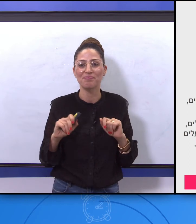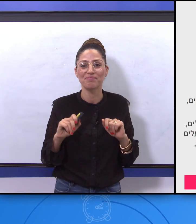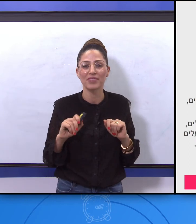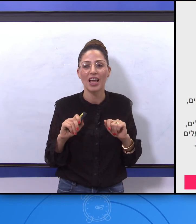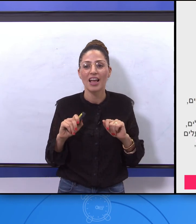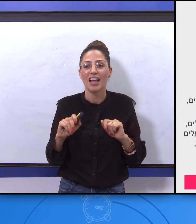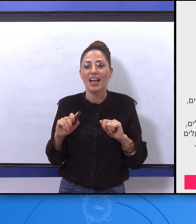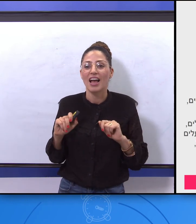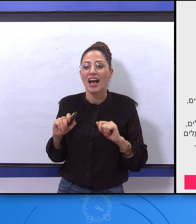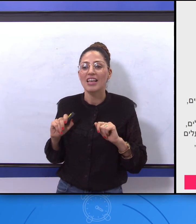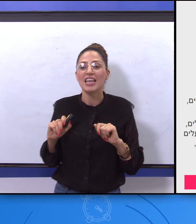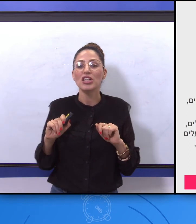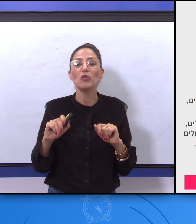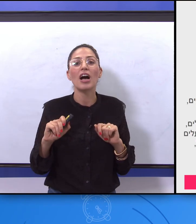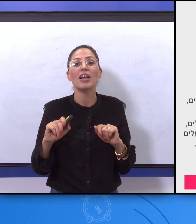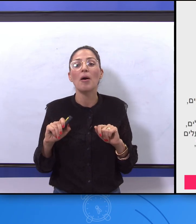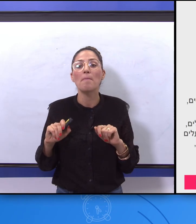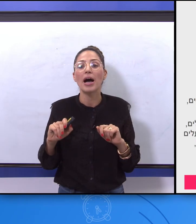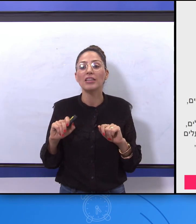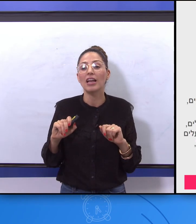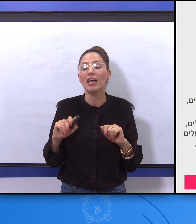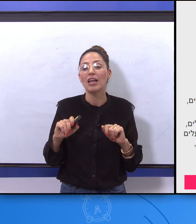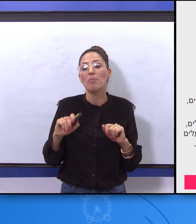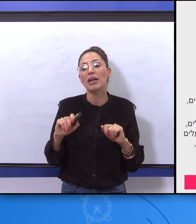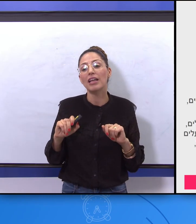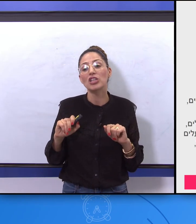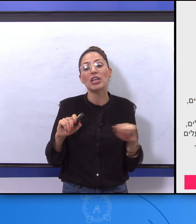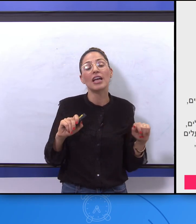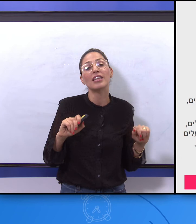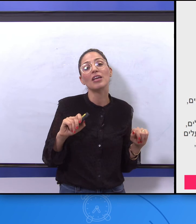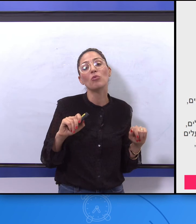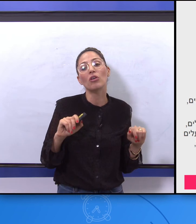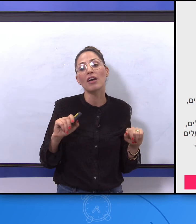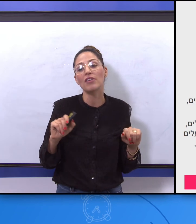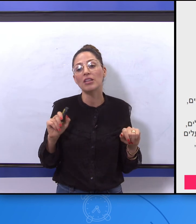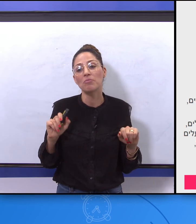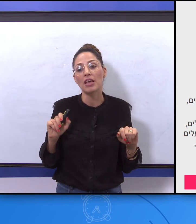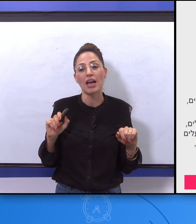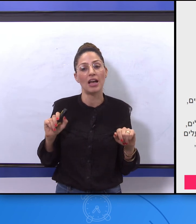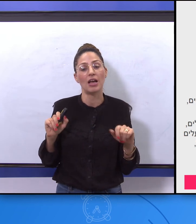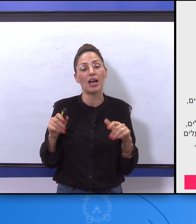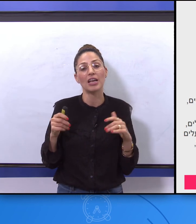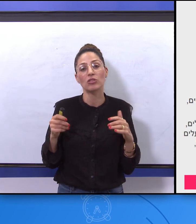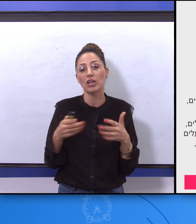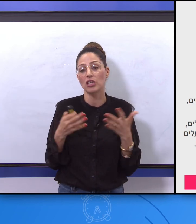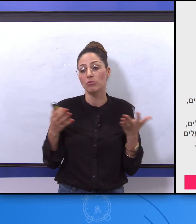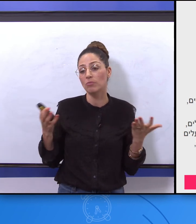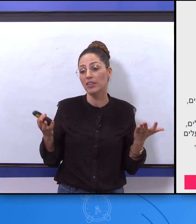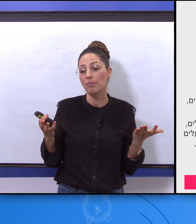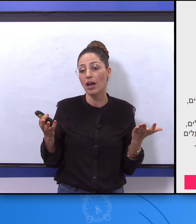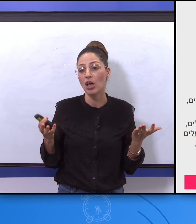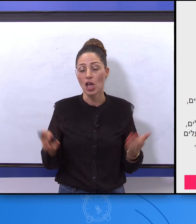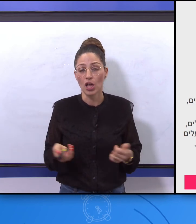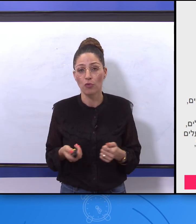שעשיתי. אז יש לנו כאן מנדלה. מנדלה שלדעתי מורכבת מעלי כותרת של